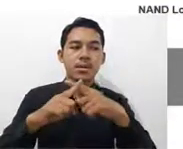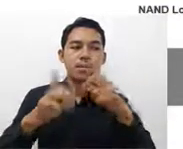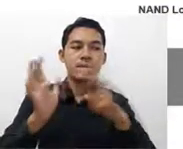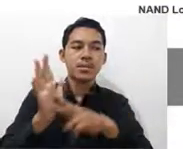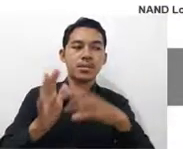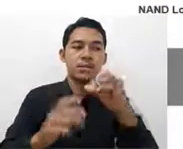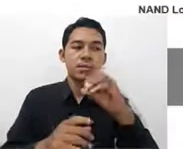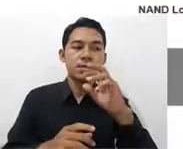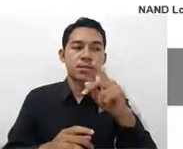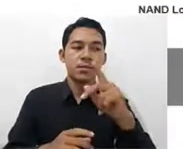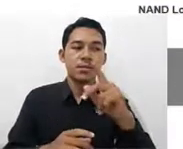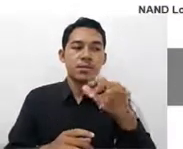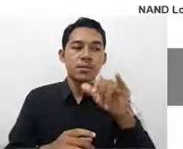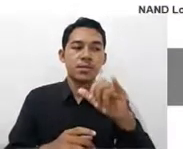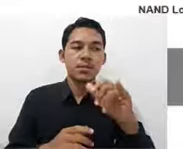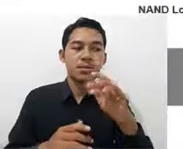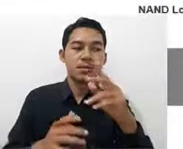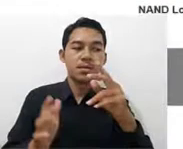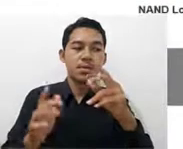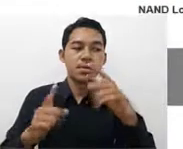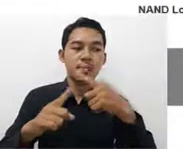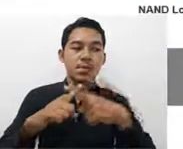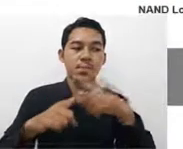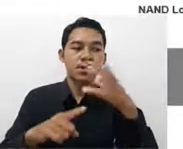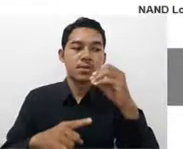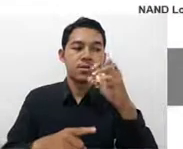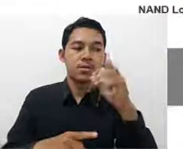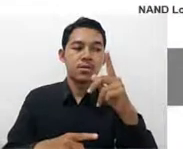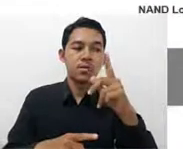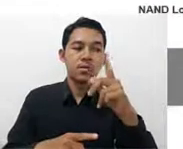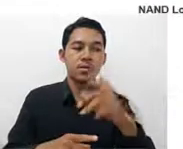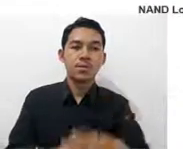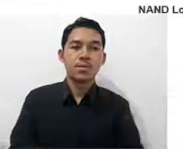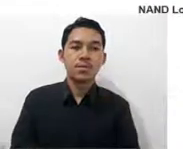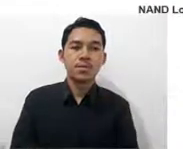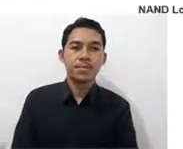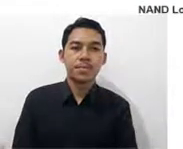XNOR, dan yang terakhir gerbang XOR.